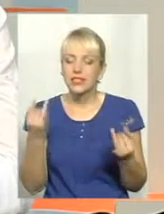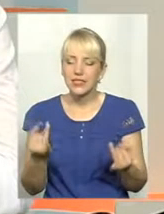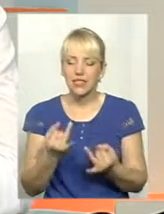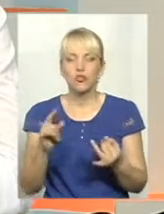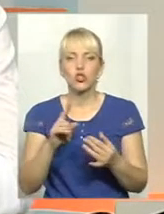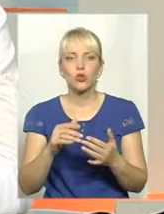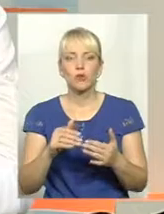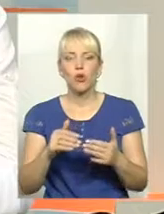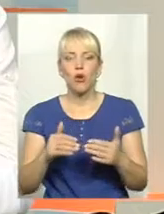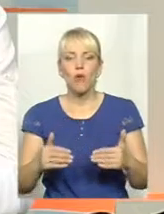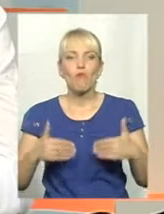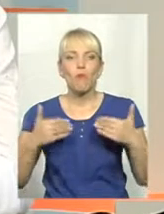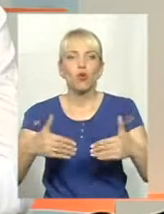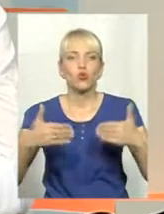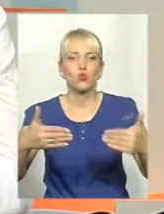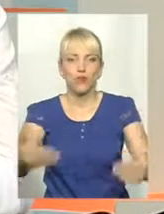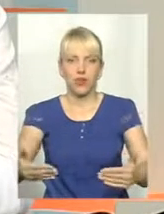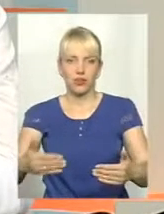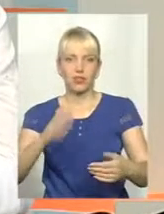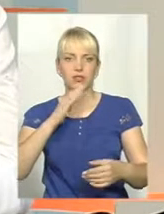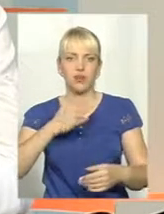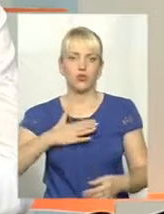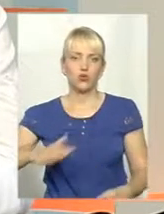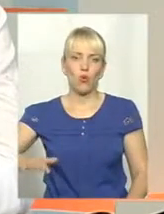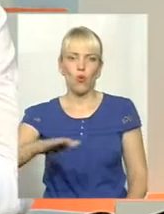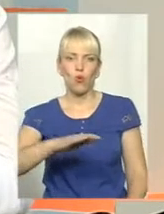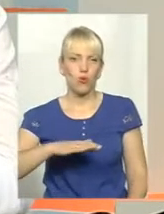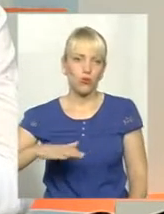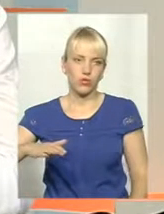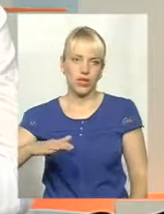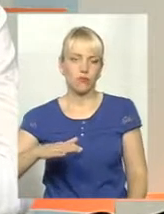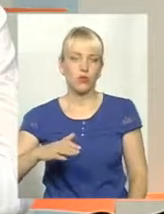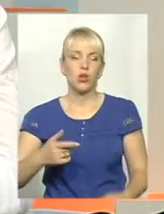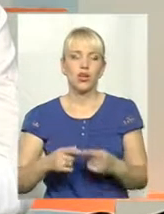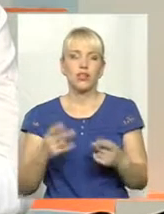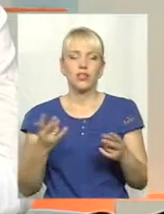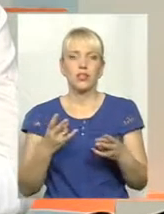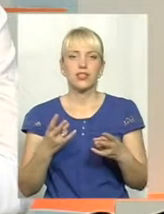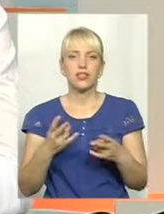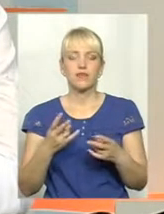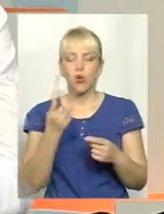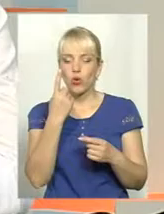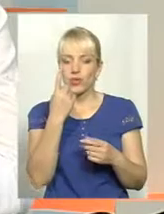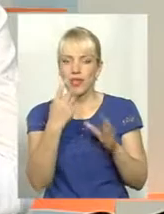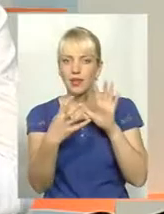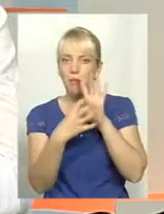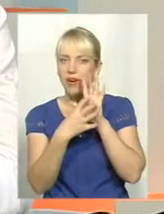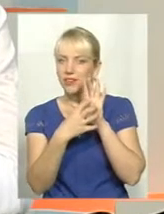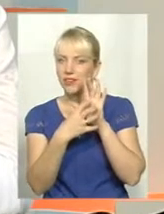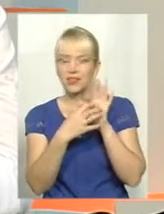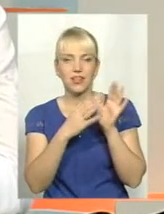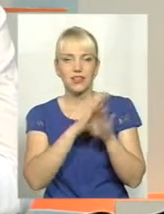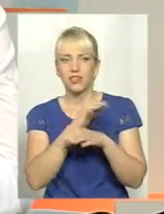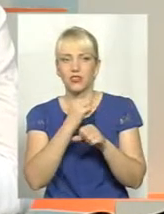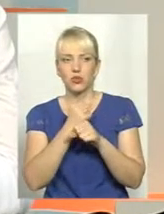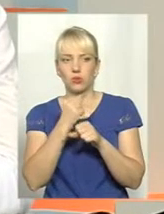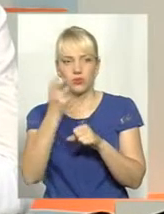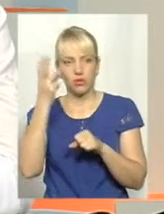звичайно, кожному все-таки прикласти ту часточку зусиль. Ми любимо всі Хмельницький край, значить, і ми